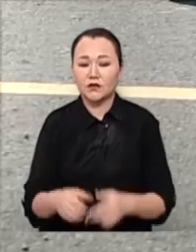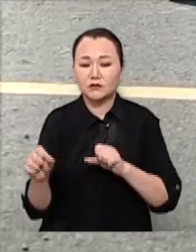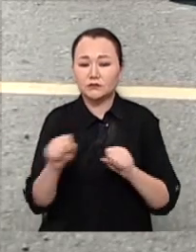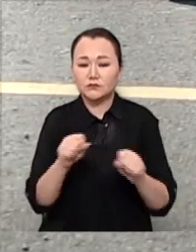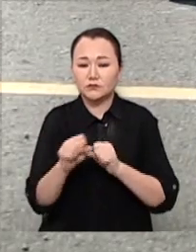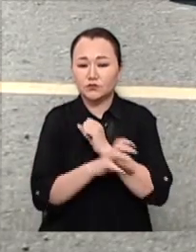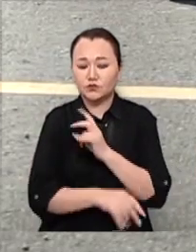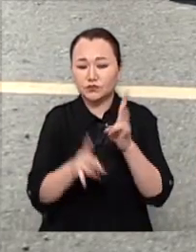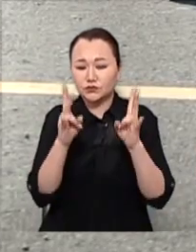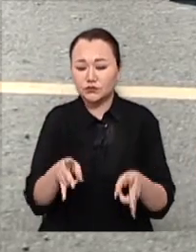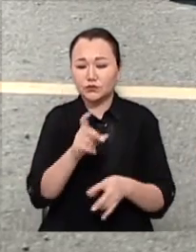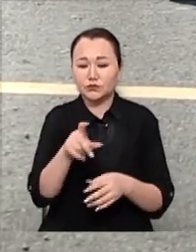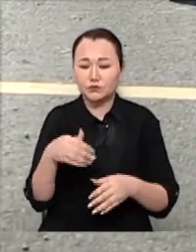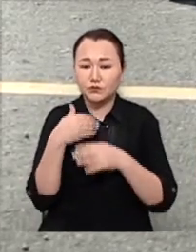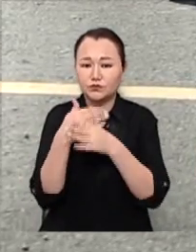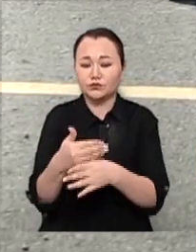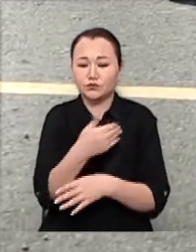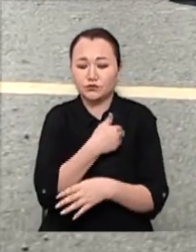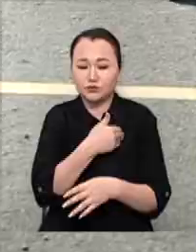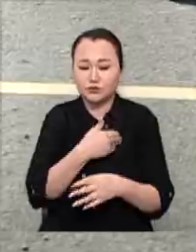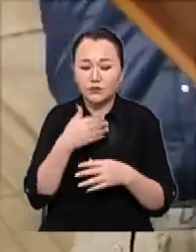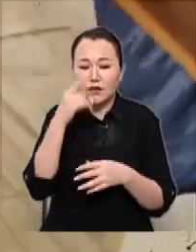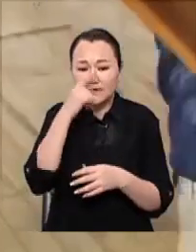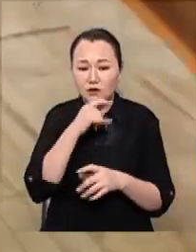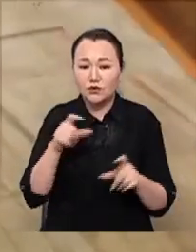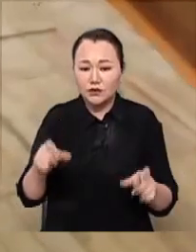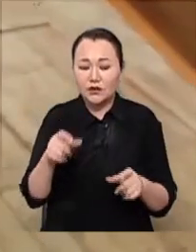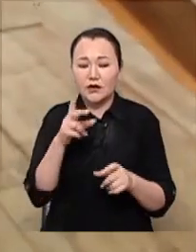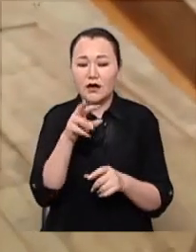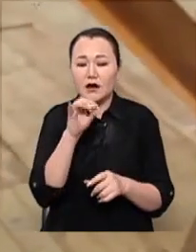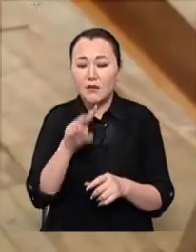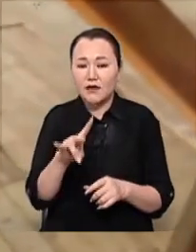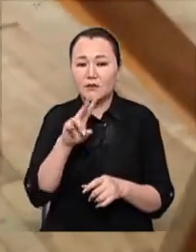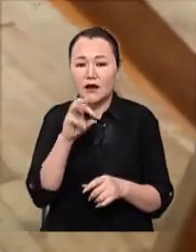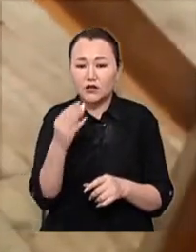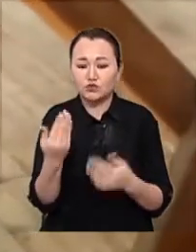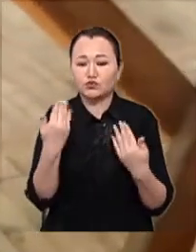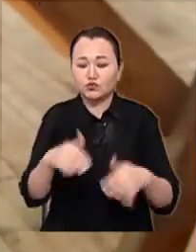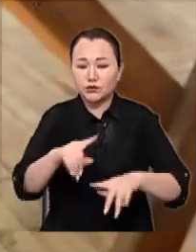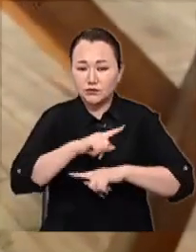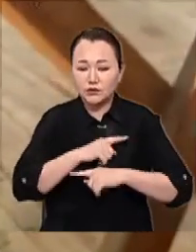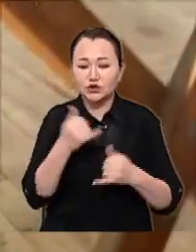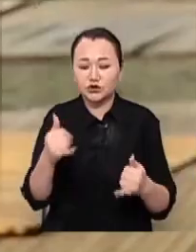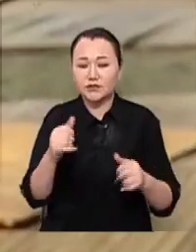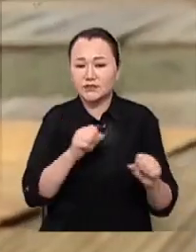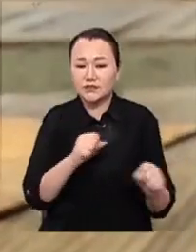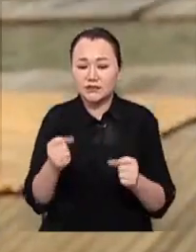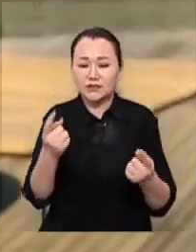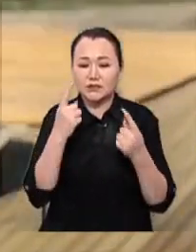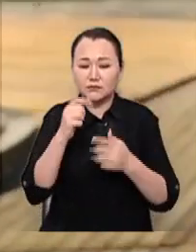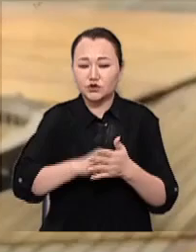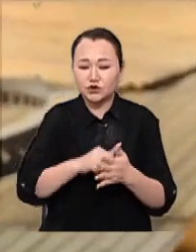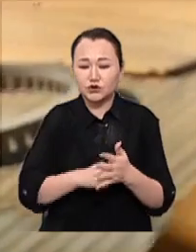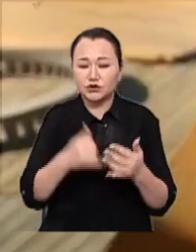Зілзаладан зардап шеккен ағайынға көмек көрсетуге асыққан қазақстандықтар қаһарман Марашқа да жетті. Қазір отандастарымыз жойқын жер сілкінісі